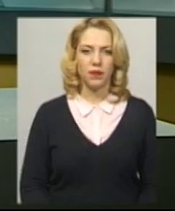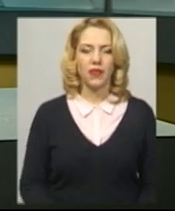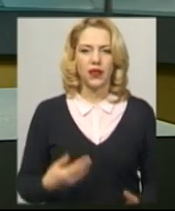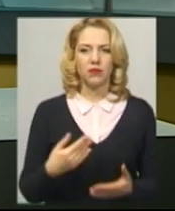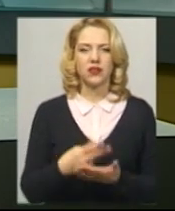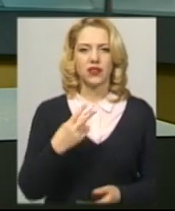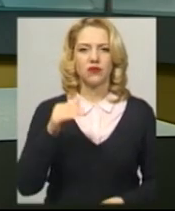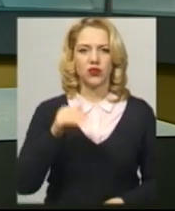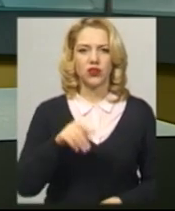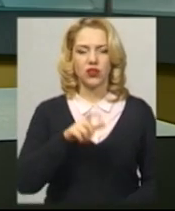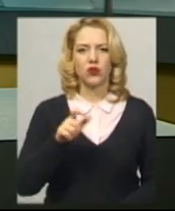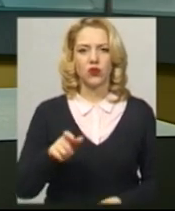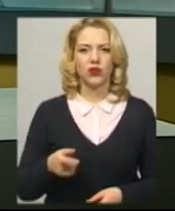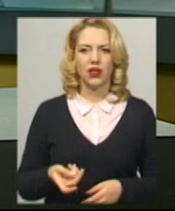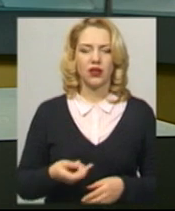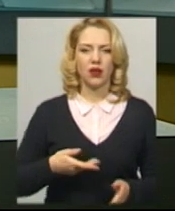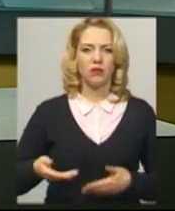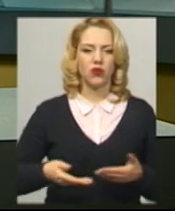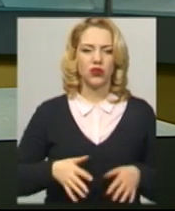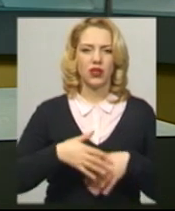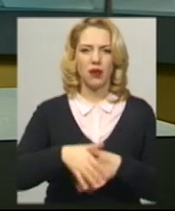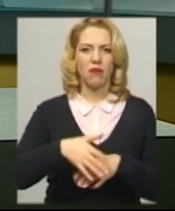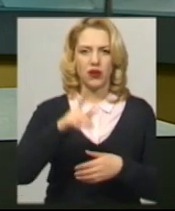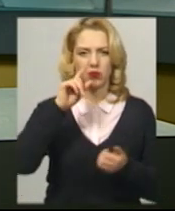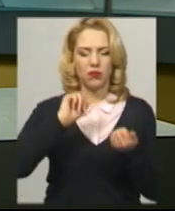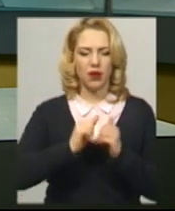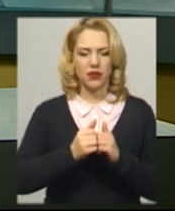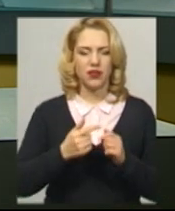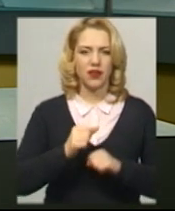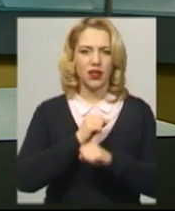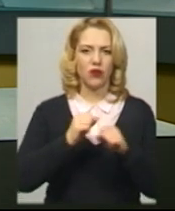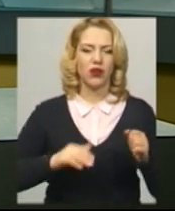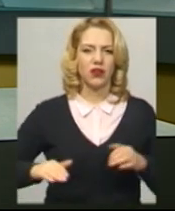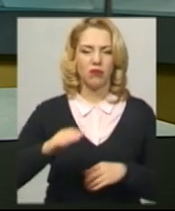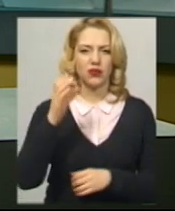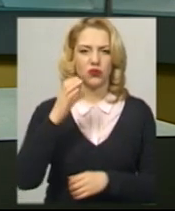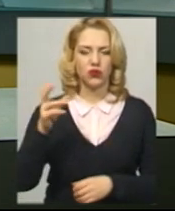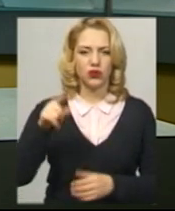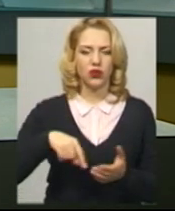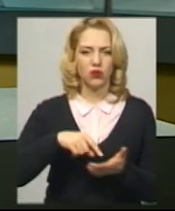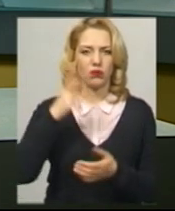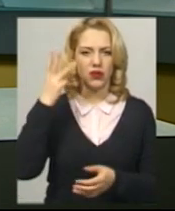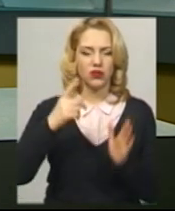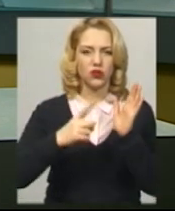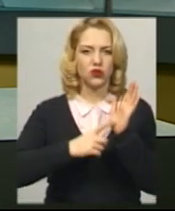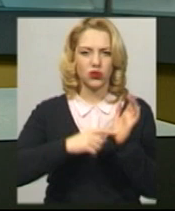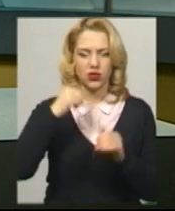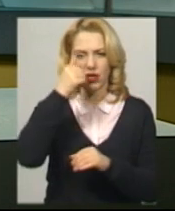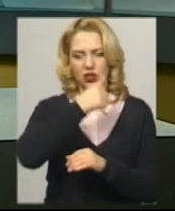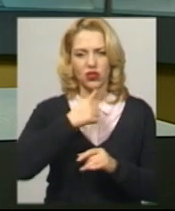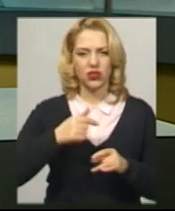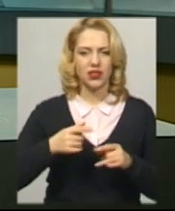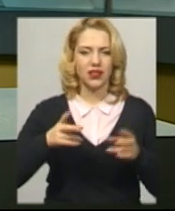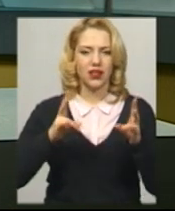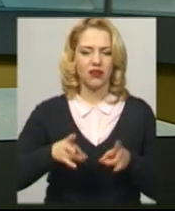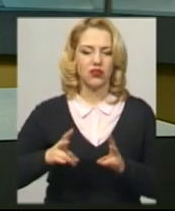Близько 2000 людей пройшли маршем пам'яті Героїв Небесної Сотні у Хмельницькому. Сьогодні минає 6-та річниця трагічних подій на